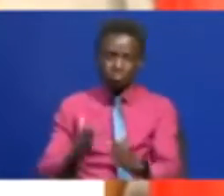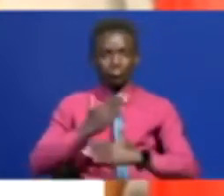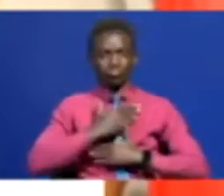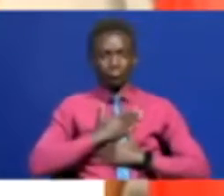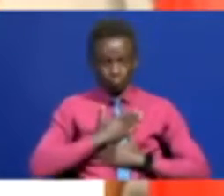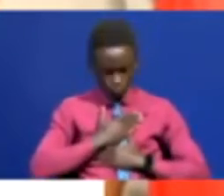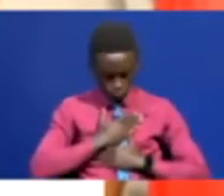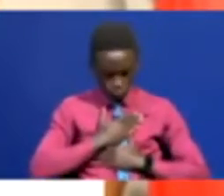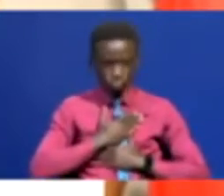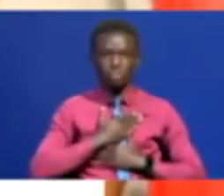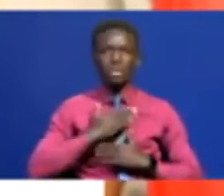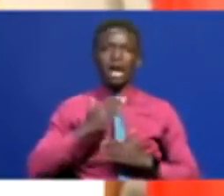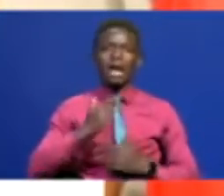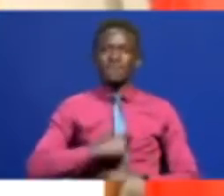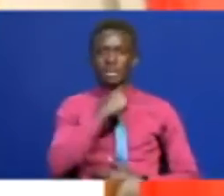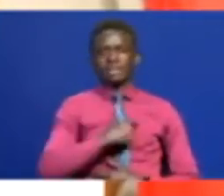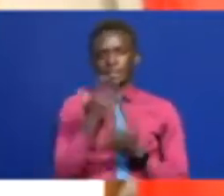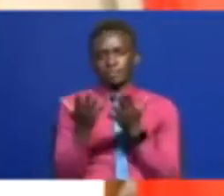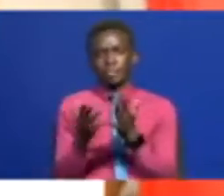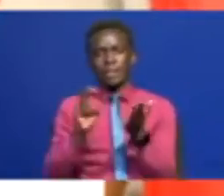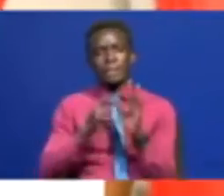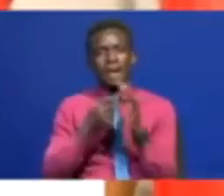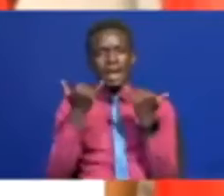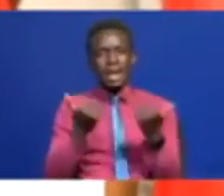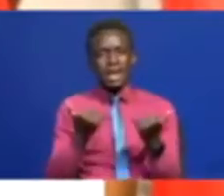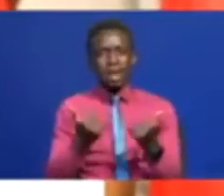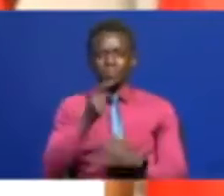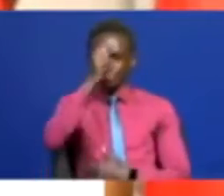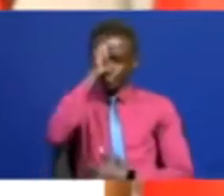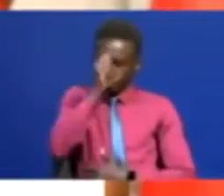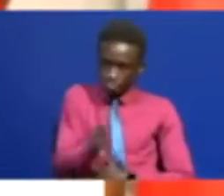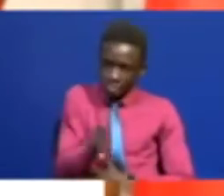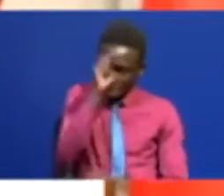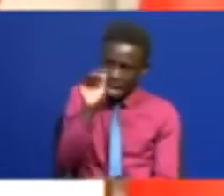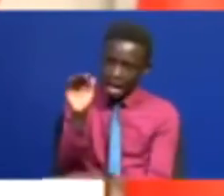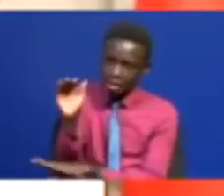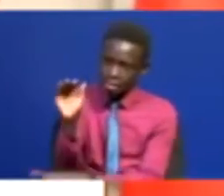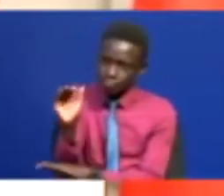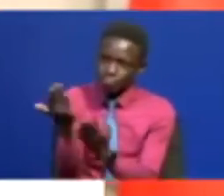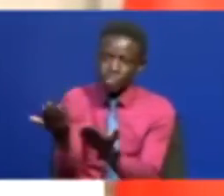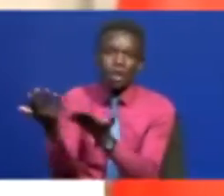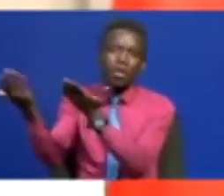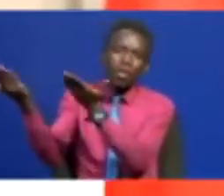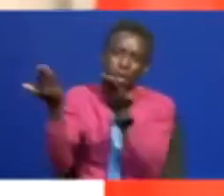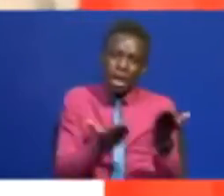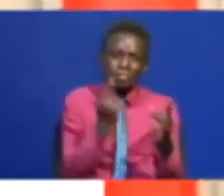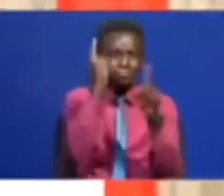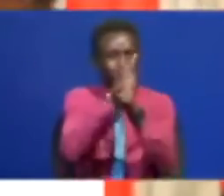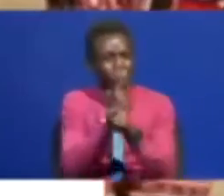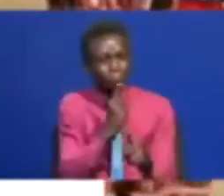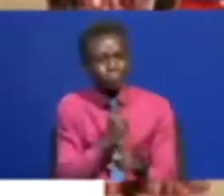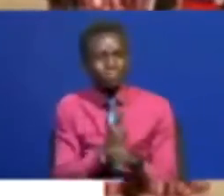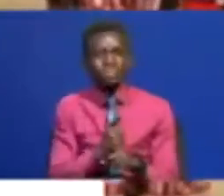hizi. Kwa heshima na taadhima, tunakuomba utualikie wageni wetu kutoka tabaka zote nchini